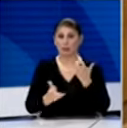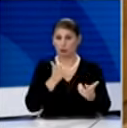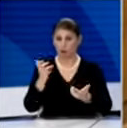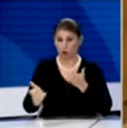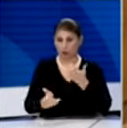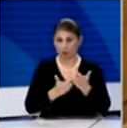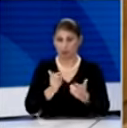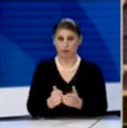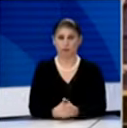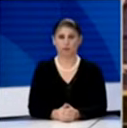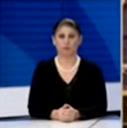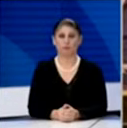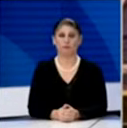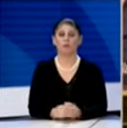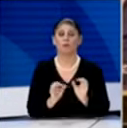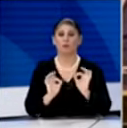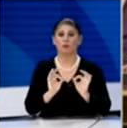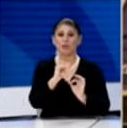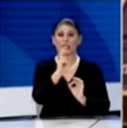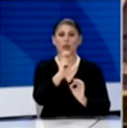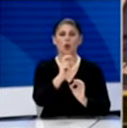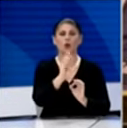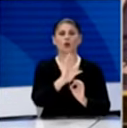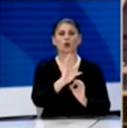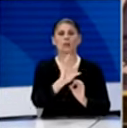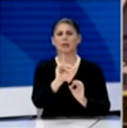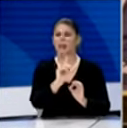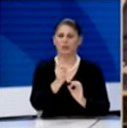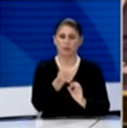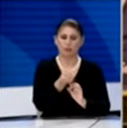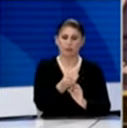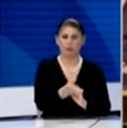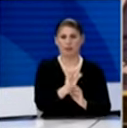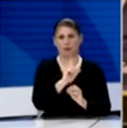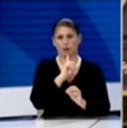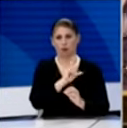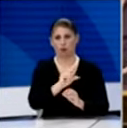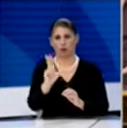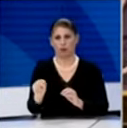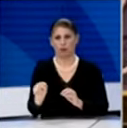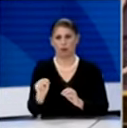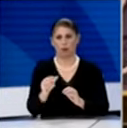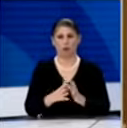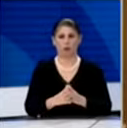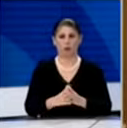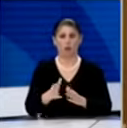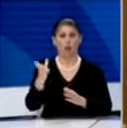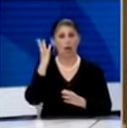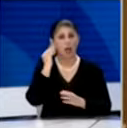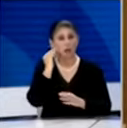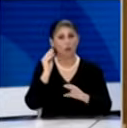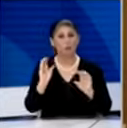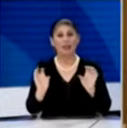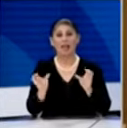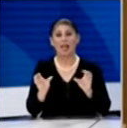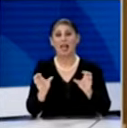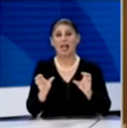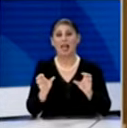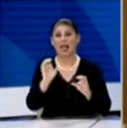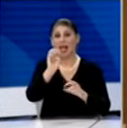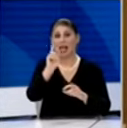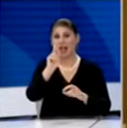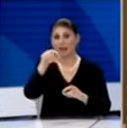πυρκαγιές, που βέβαια τις 20 δεν τις μετράτε το ίδιο. Ακούσαμε και την ΕΡΤ, που